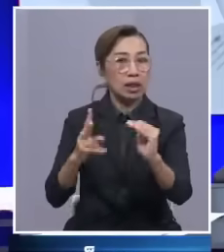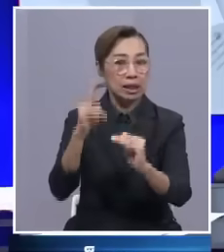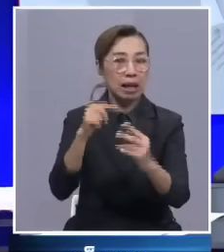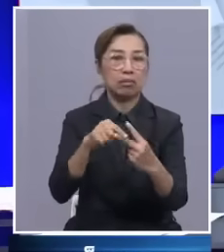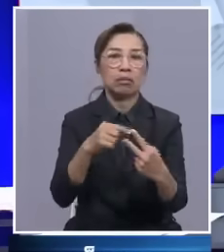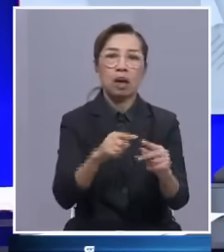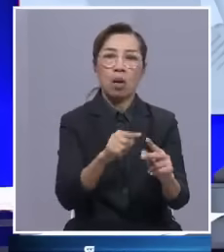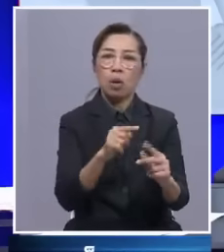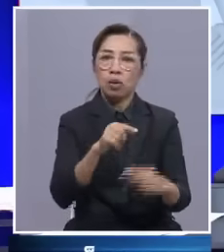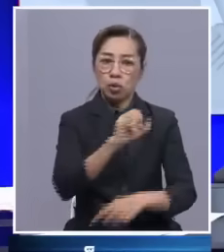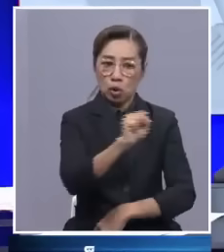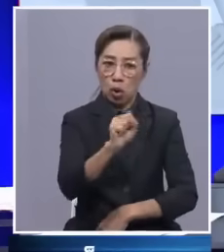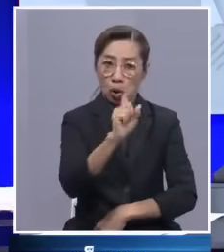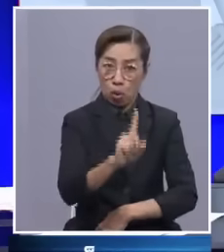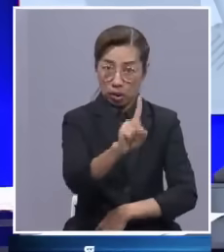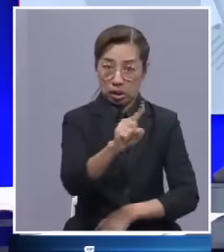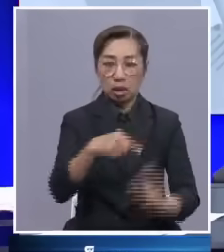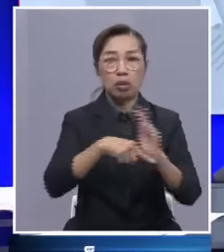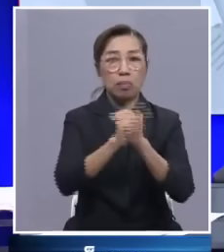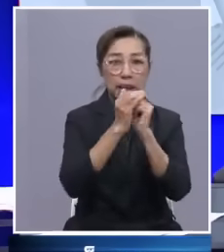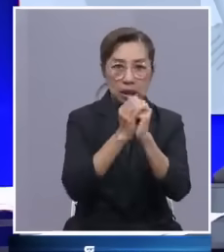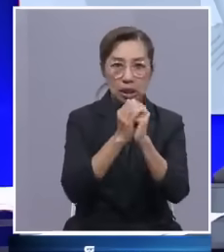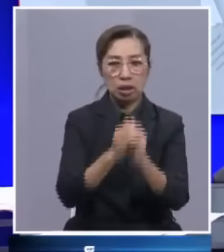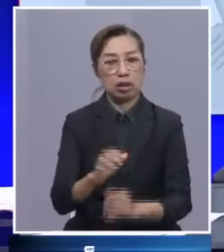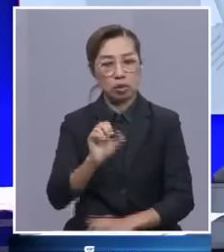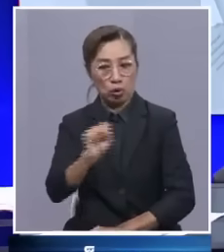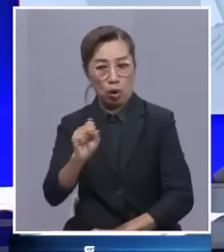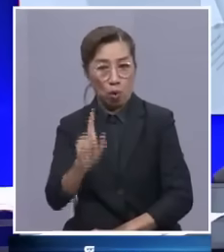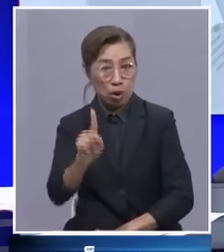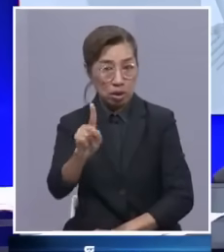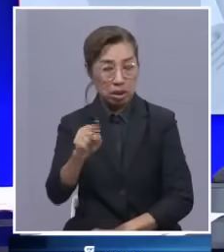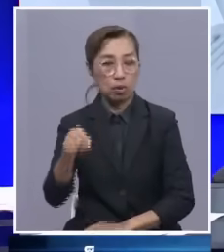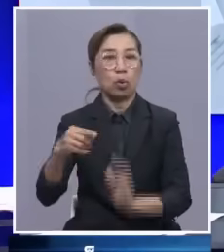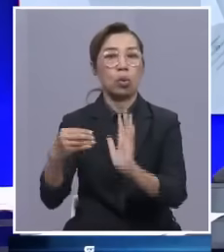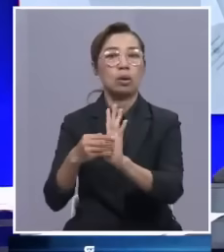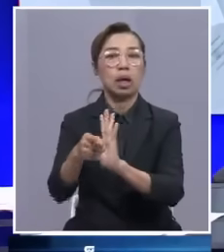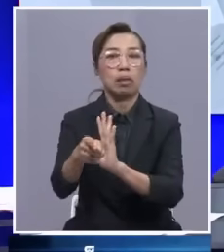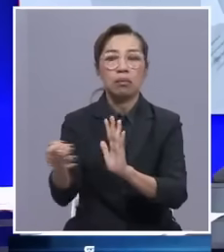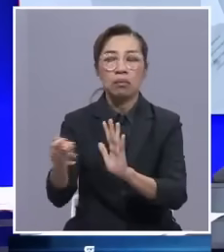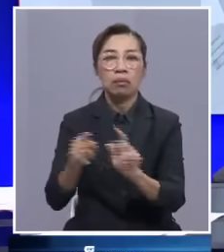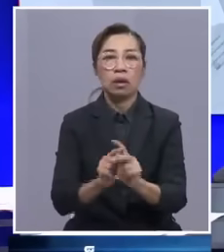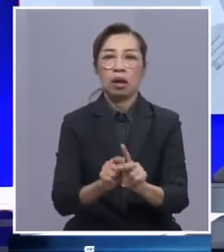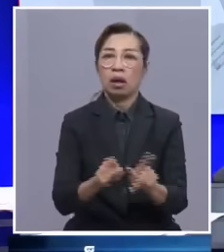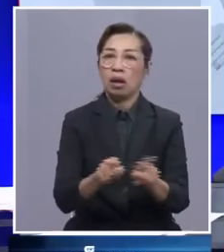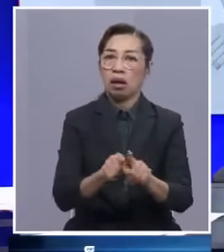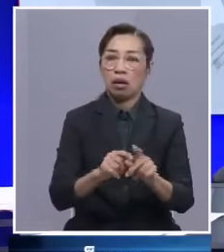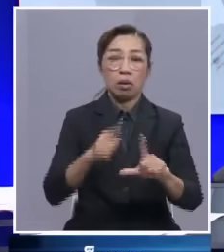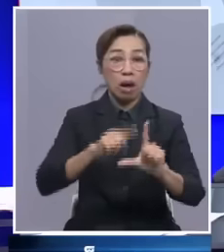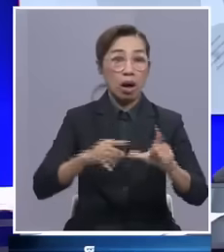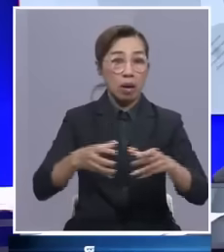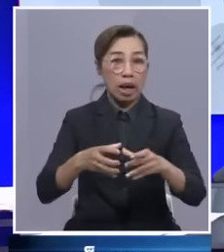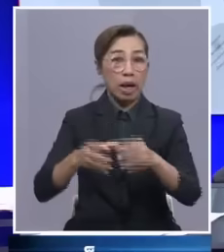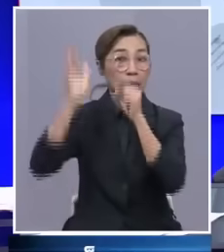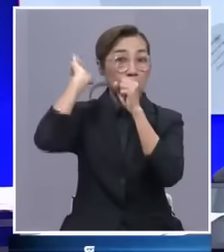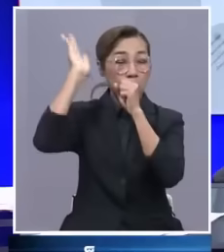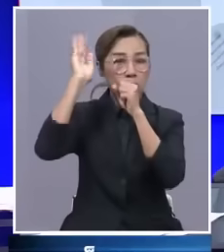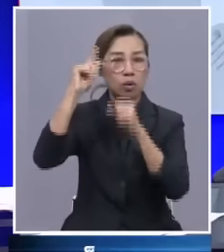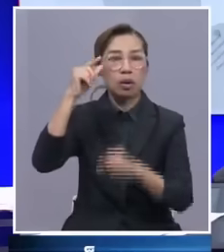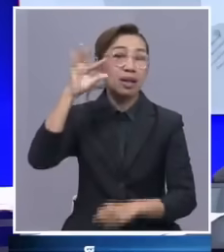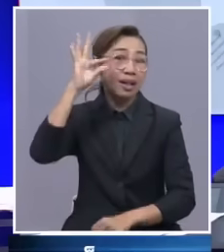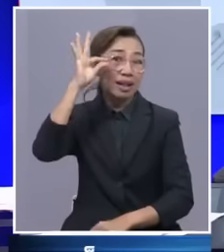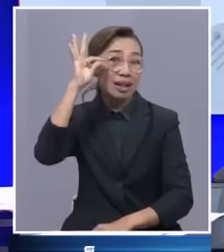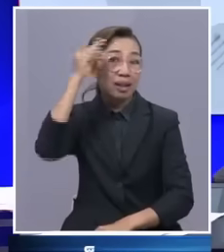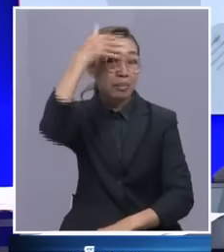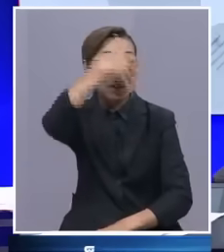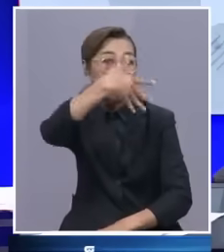ะ นั่นสิฮะจึงทำให้ตัวแทนที่เป็นระดับผู้บริหารพรรคอย่างโฆษกพรรคเนี่ยล่าสุดคุณไอติมก็ออกมาโพส